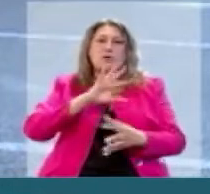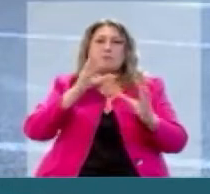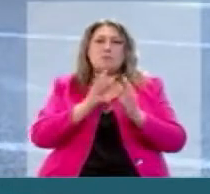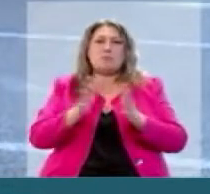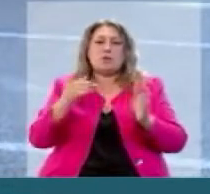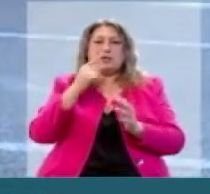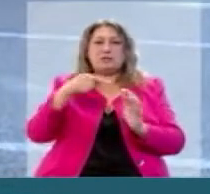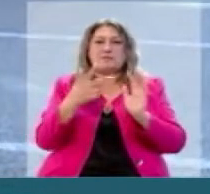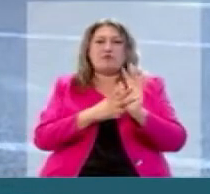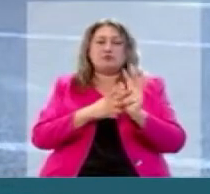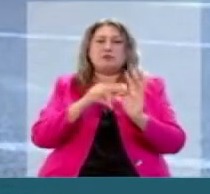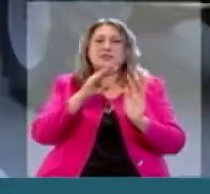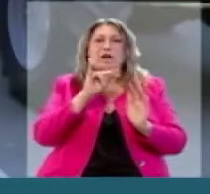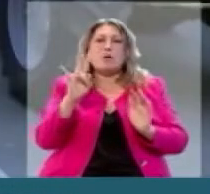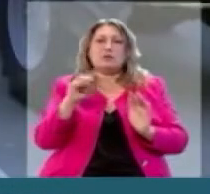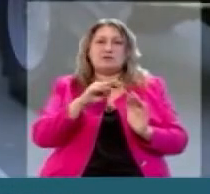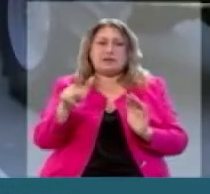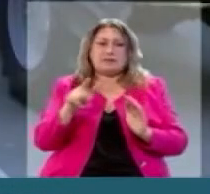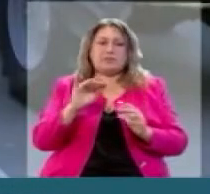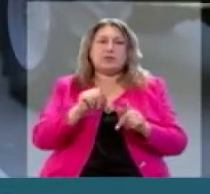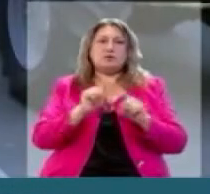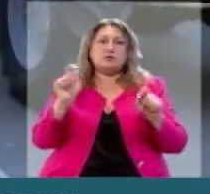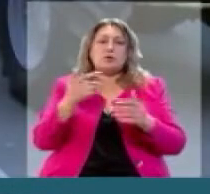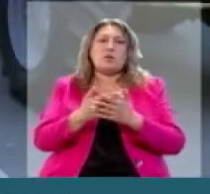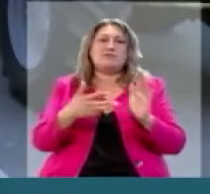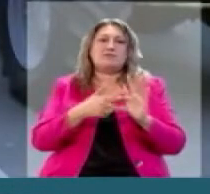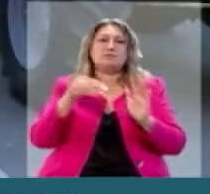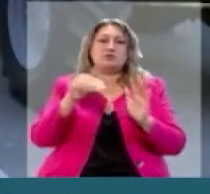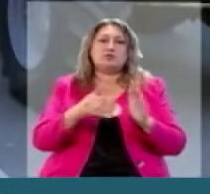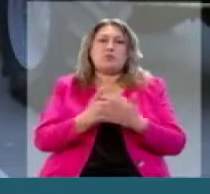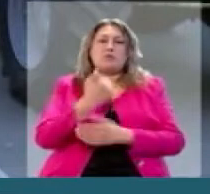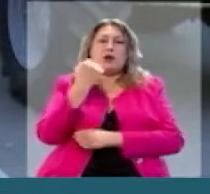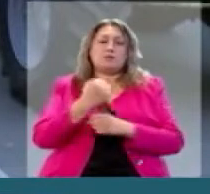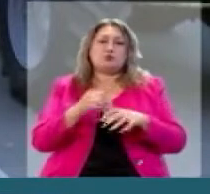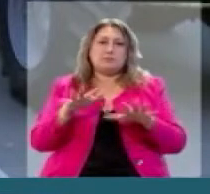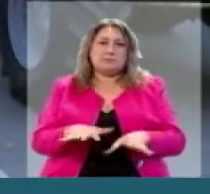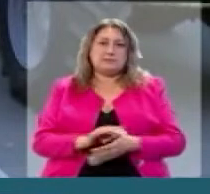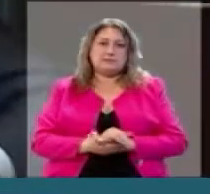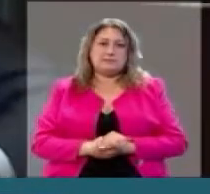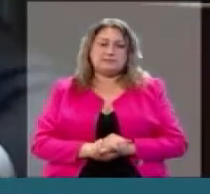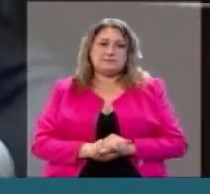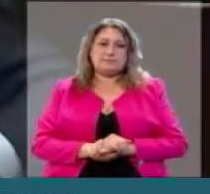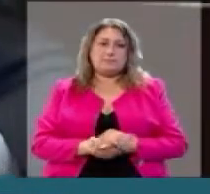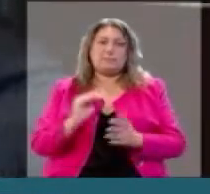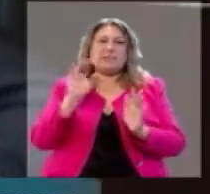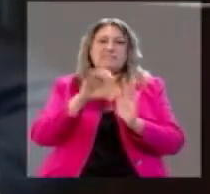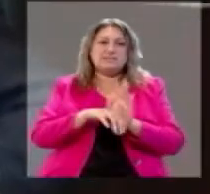более 1,8 триллионов тенге. Создано около 8 тысяч новых рабочих мест.